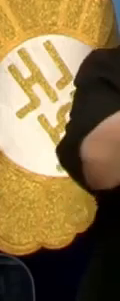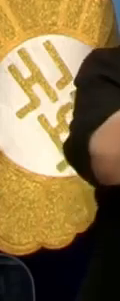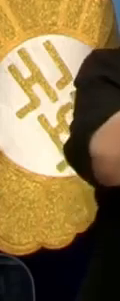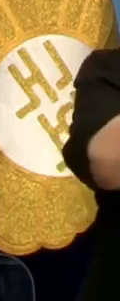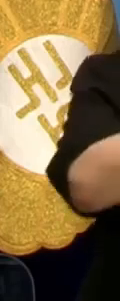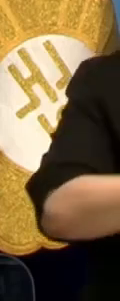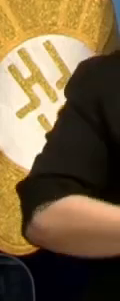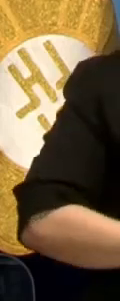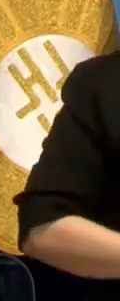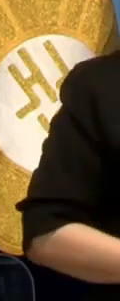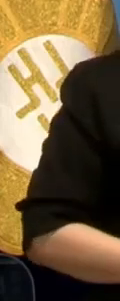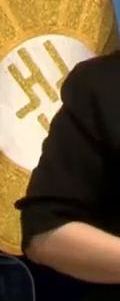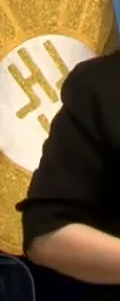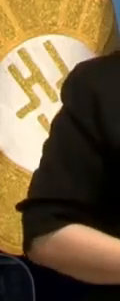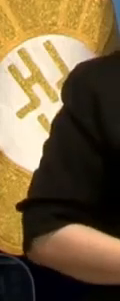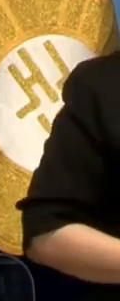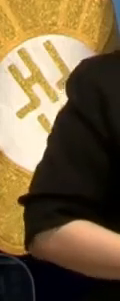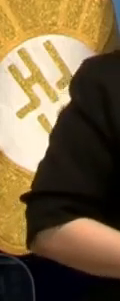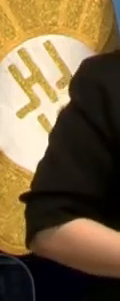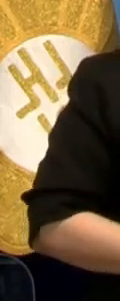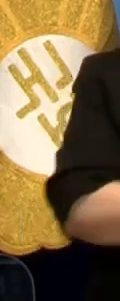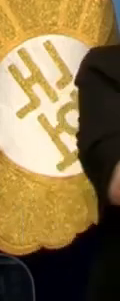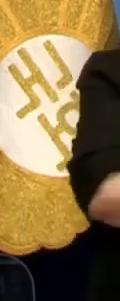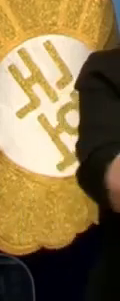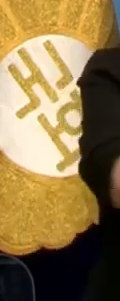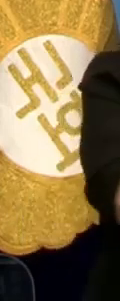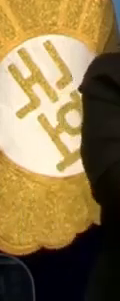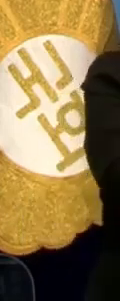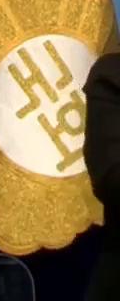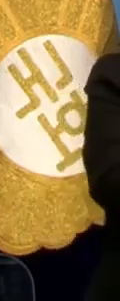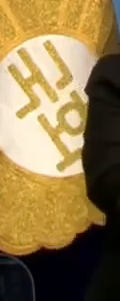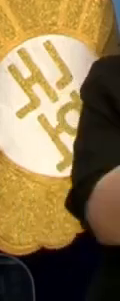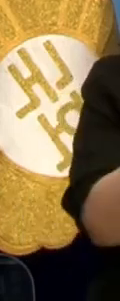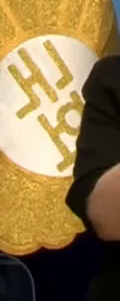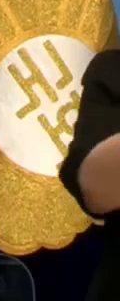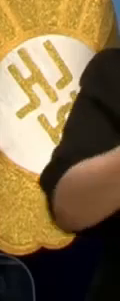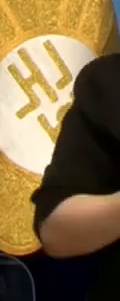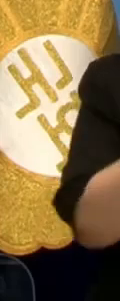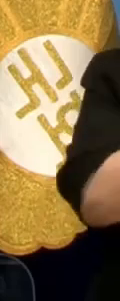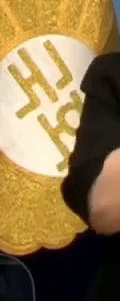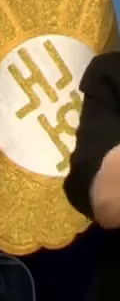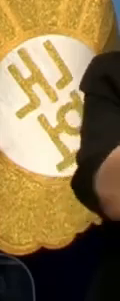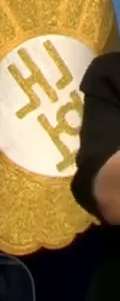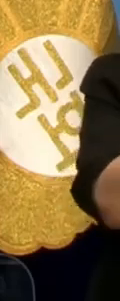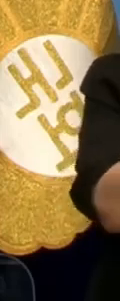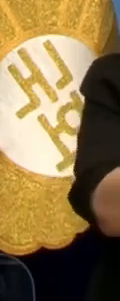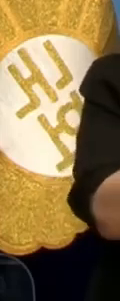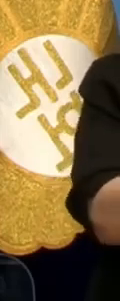지급하겠습니다. 청년 기본소득 대상자는 아까 말씀드린 것처럼 별도의 200만 원을 지급받게